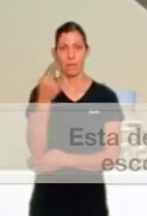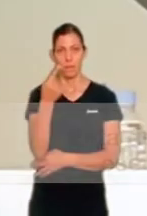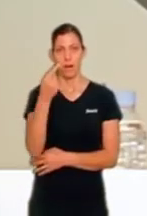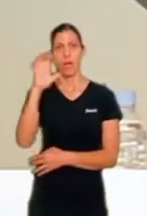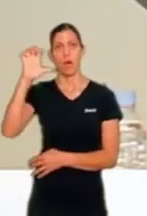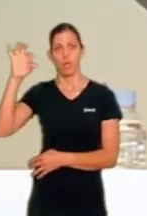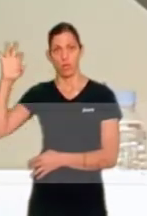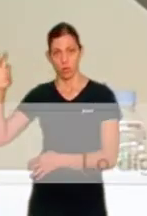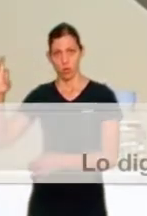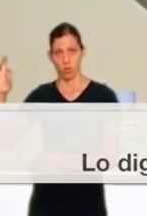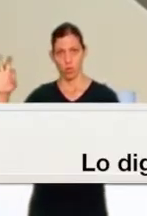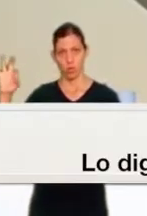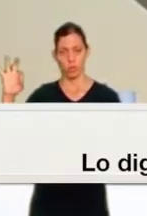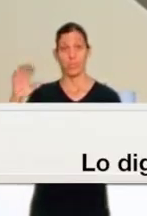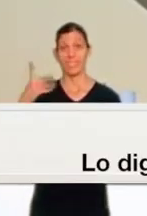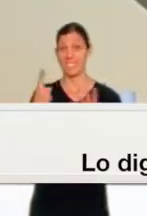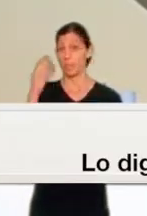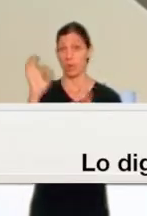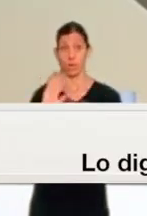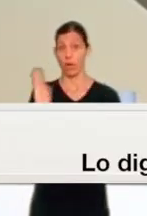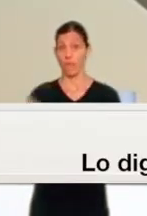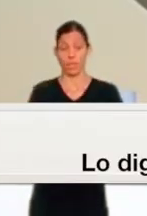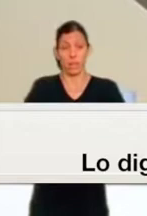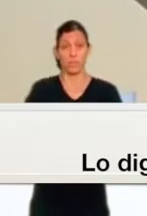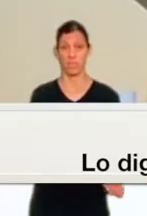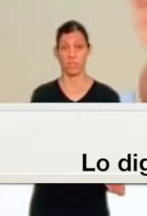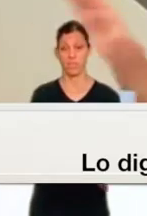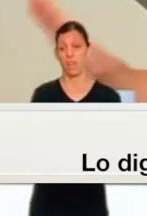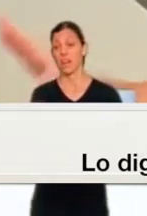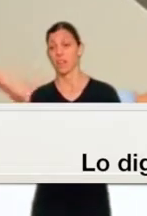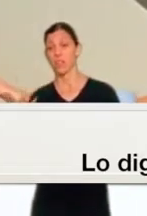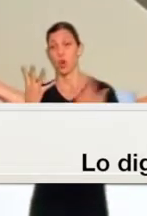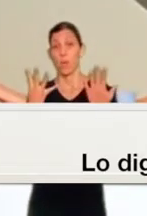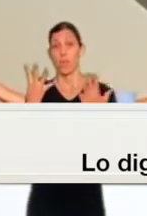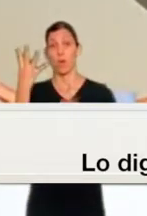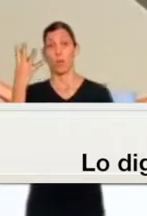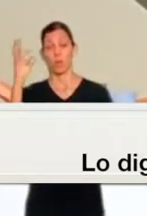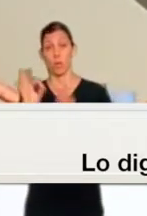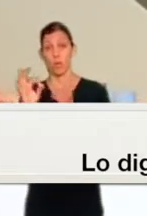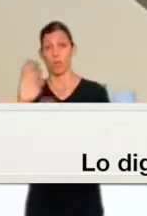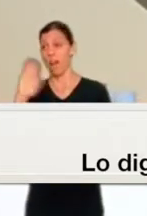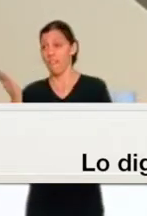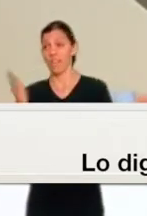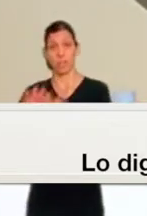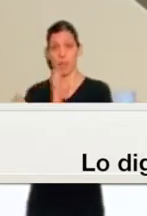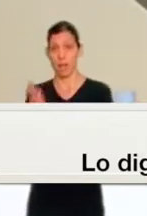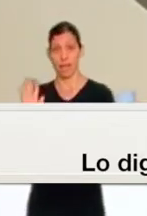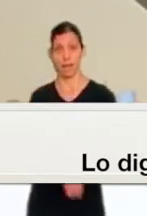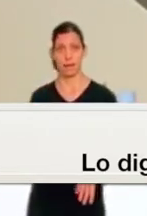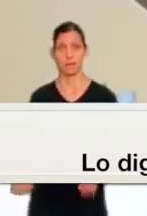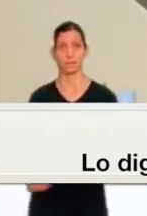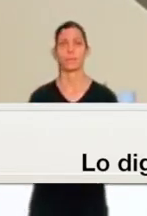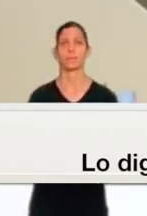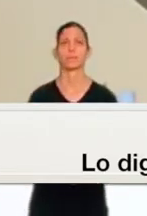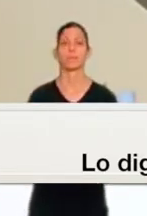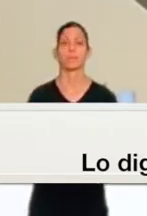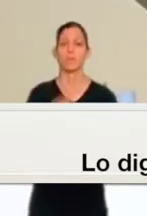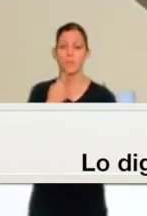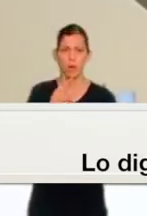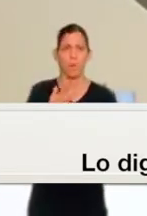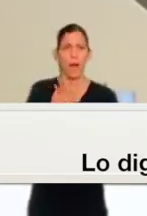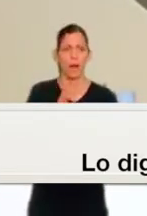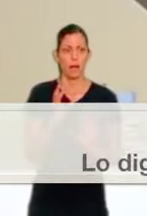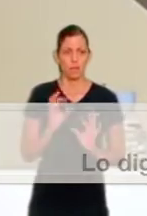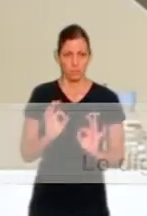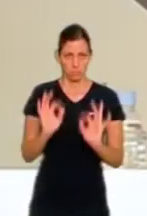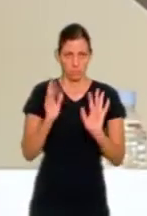secundària. Al 6%, no a l'altre 94%. Ho dic per emmarcar